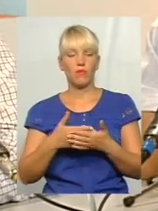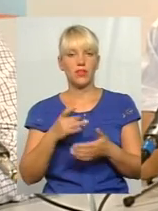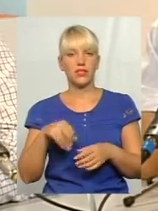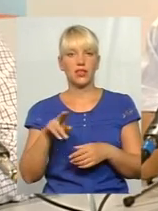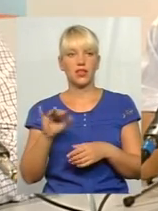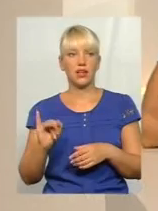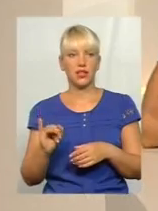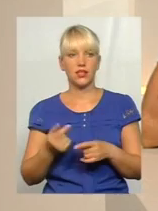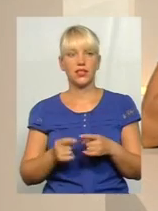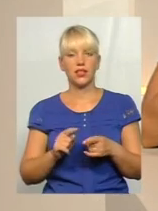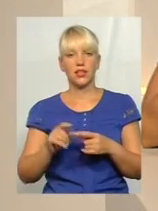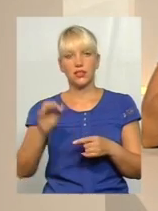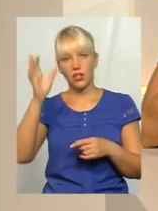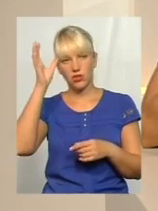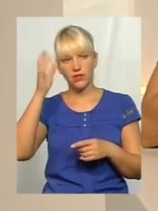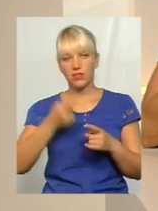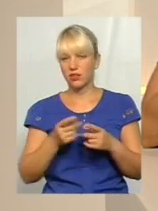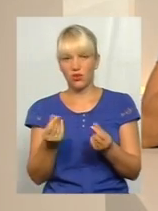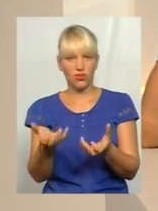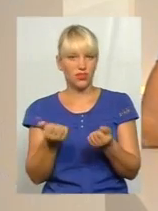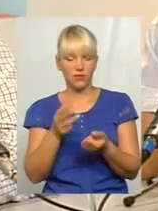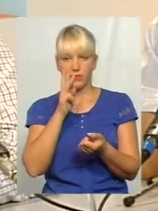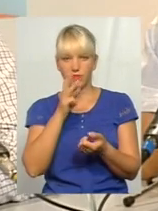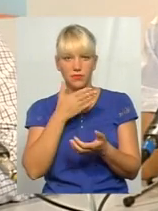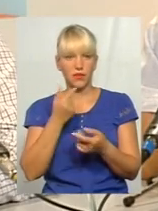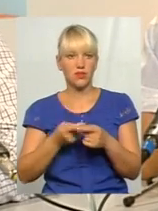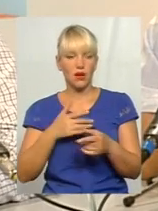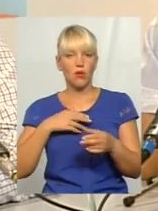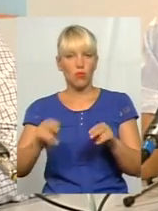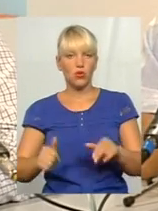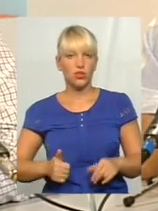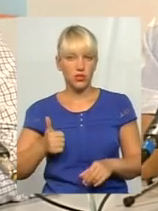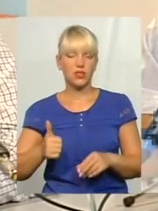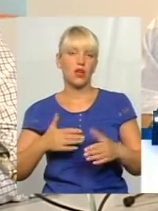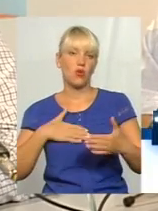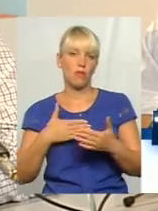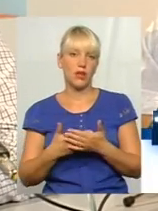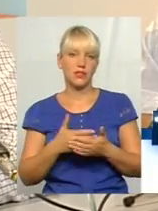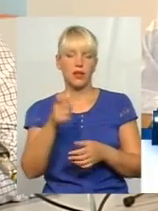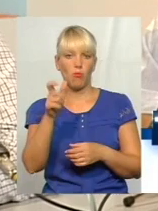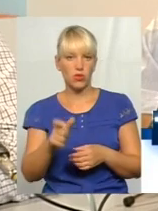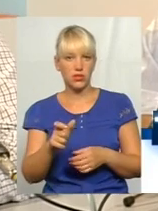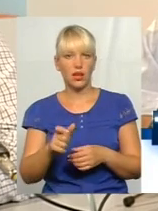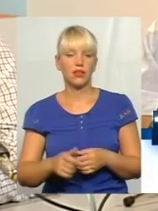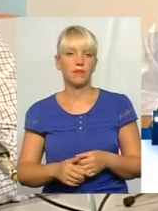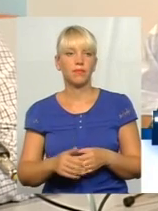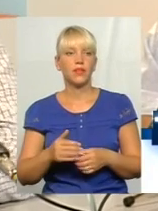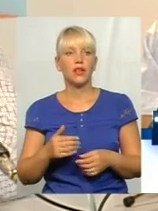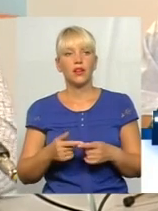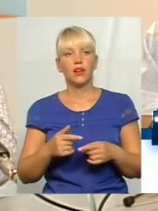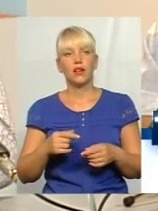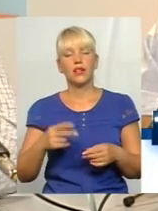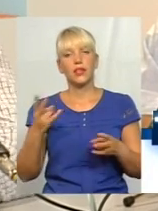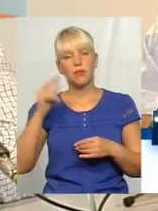департаменті освіти і науки це почесна громадська посада це почесна громадська посада тому а все ж таки вивчити